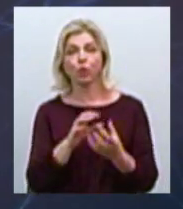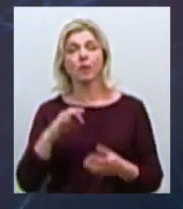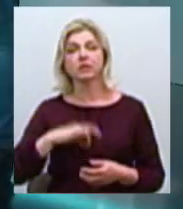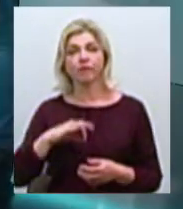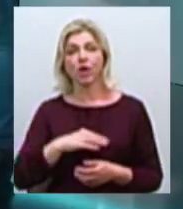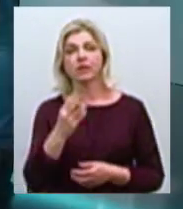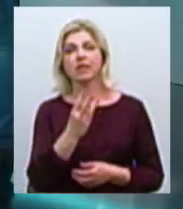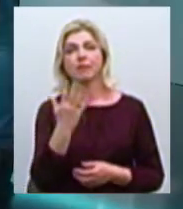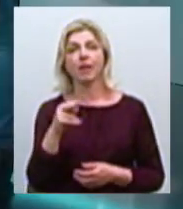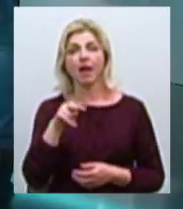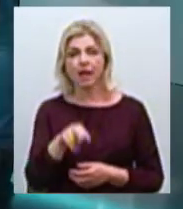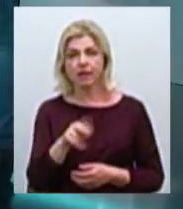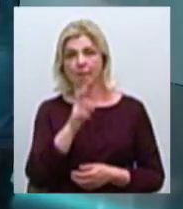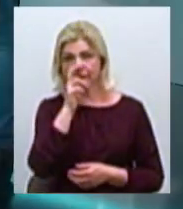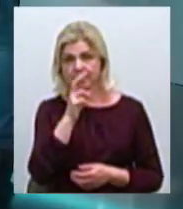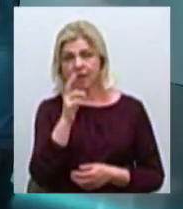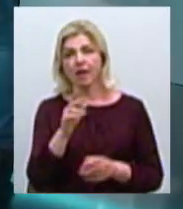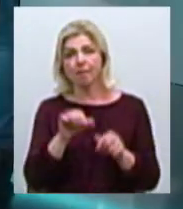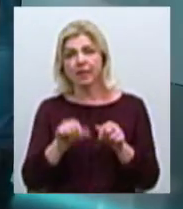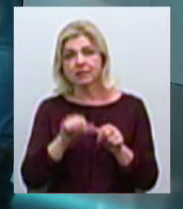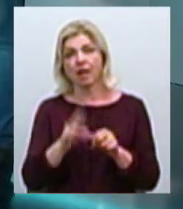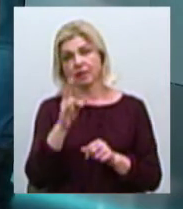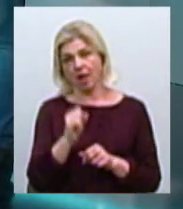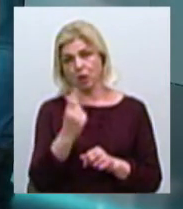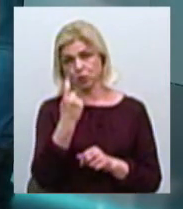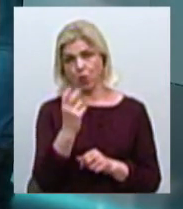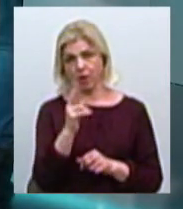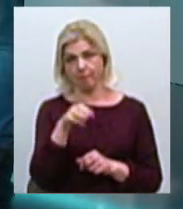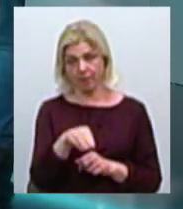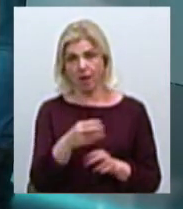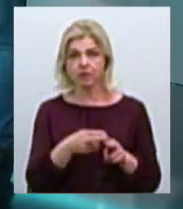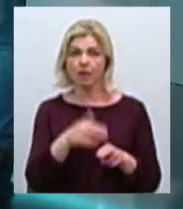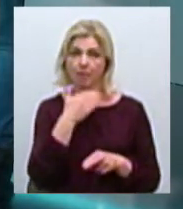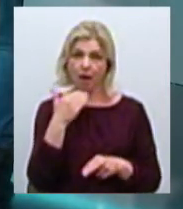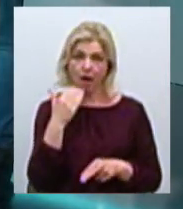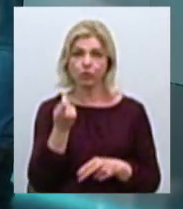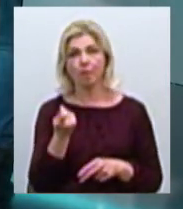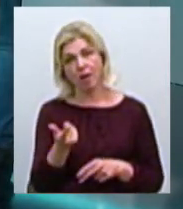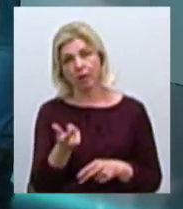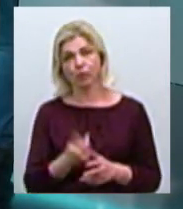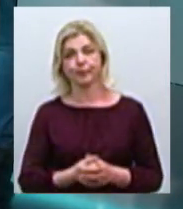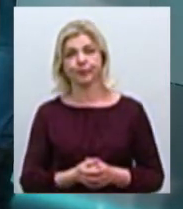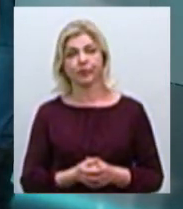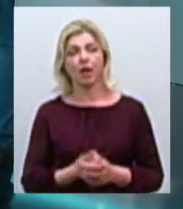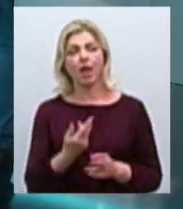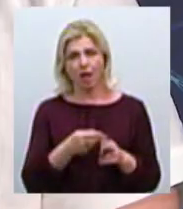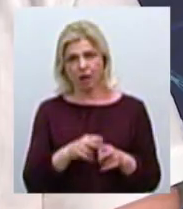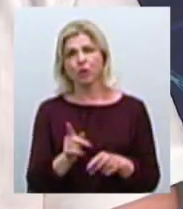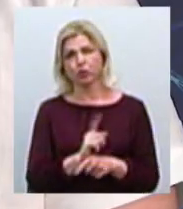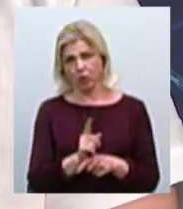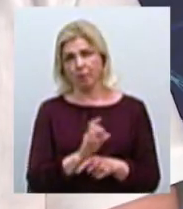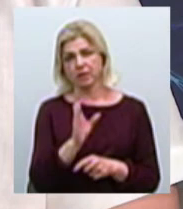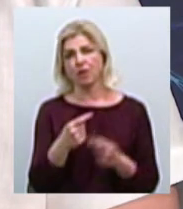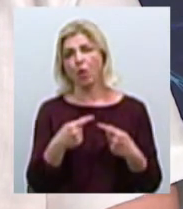35 літрів бензину на 100 кілометрів. Багато це чи мало порівняно з іншими моделями? Я думаю, що це сопоставимо з остальними